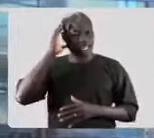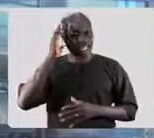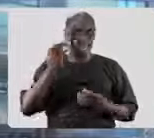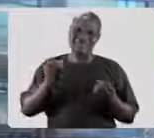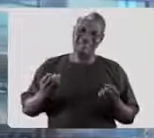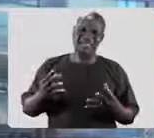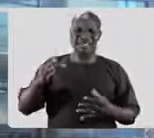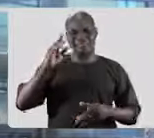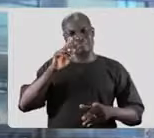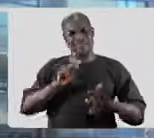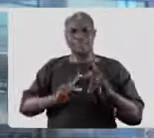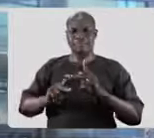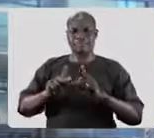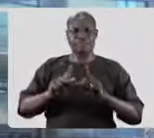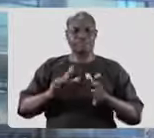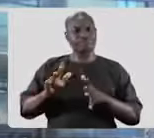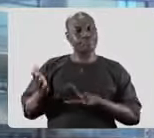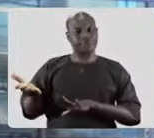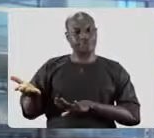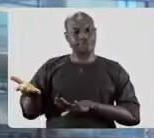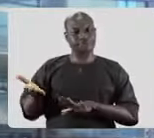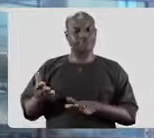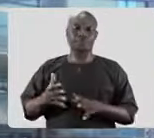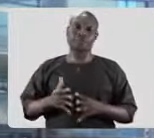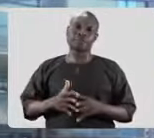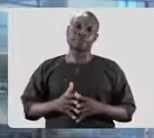enipa doduo na wahwere won kwa